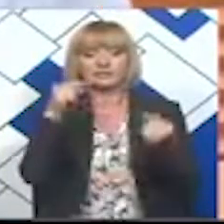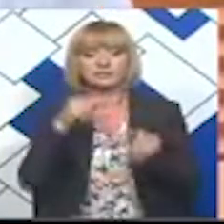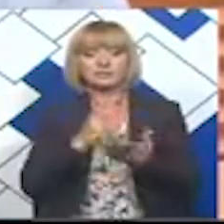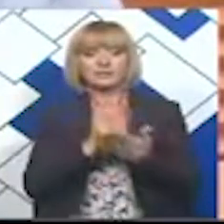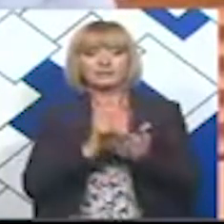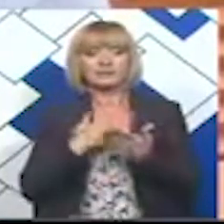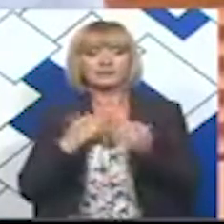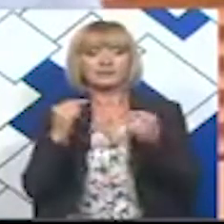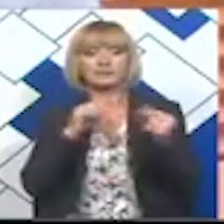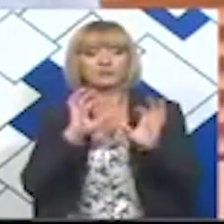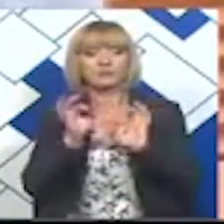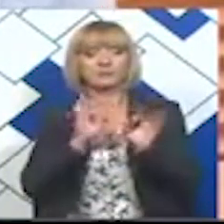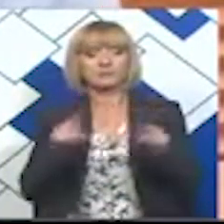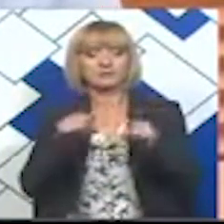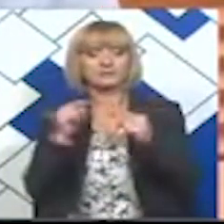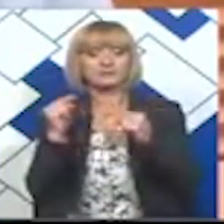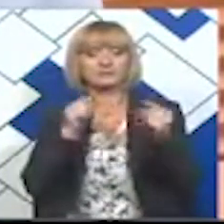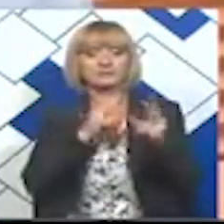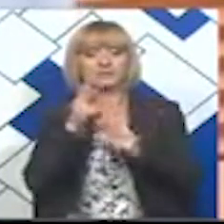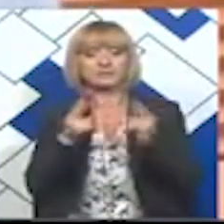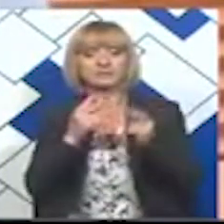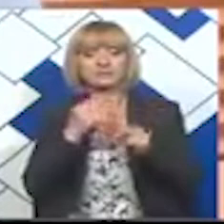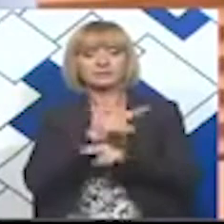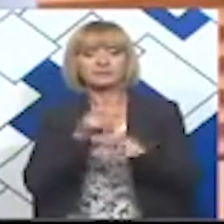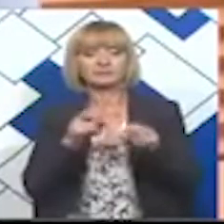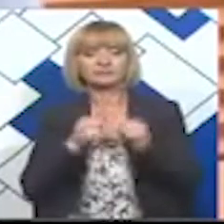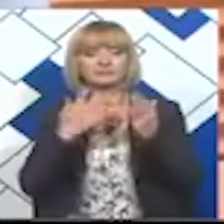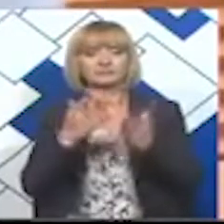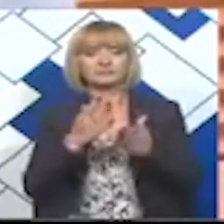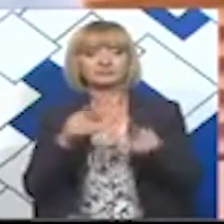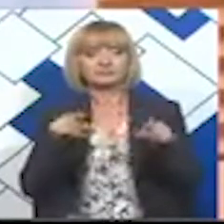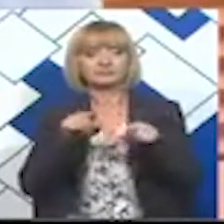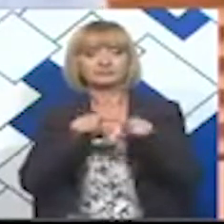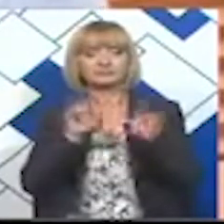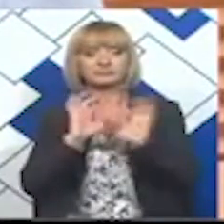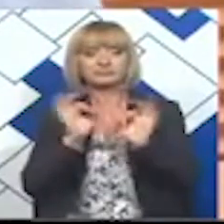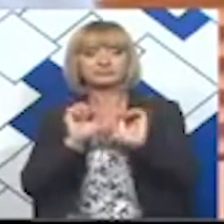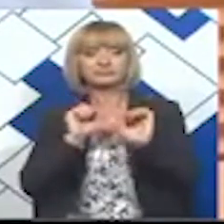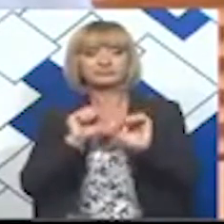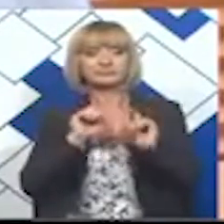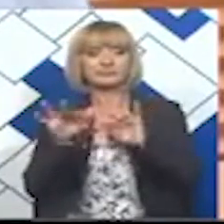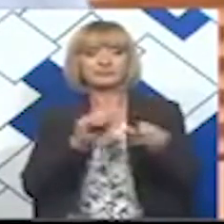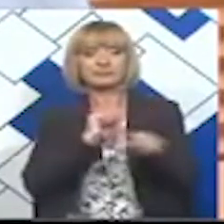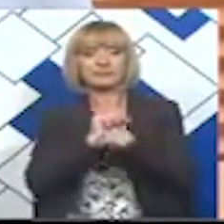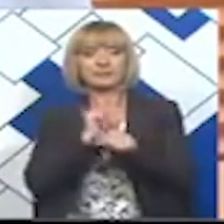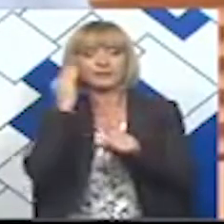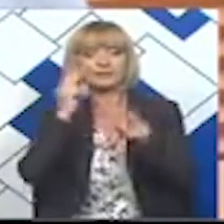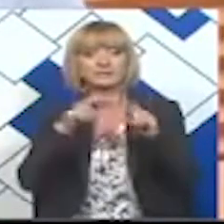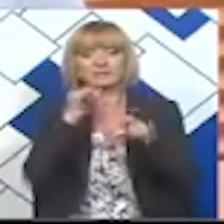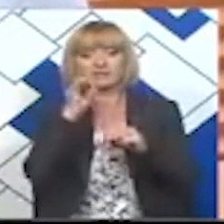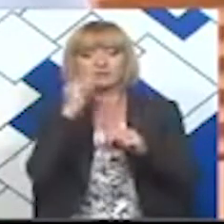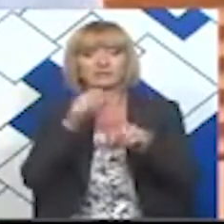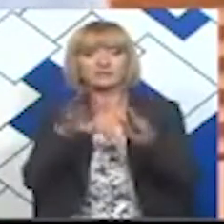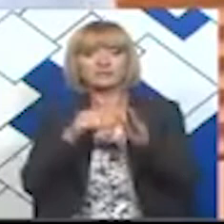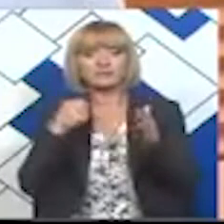ჩვენ აპროტესტებთ ამ ნორმას და არ მხოლოდ აპროტესტებს, ანუ გავასაჩირებთ და მათ შორის ვითხოვთ ამ ნორმის მოქმედების შეჩერებას, თუ მისი არსებითი განხილვა ვერ მოესწრება არჩევნებამდე.